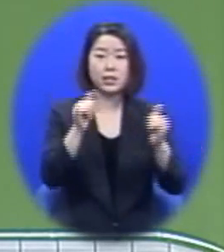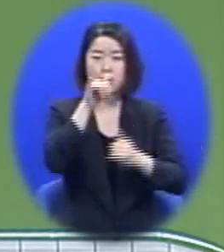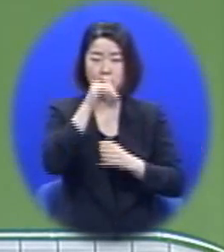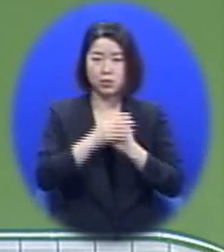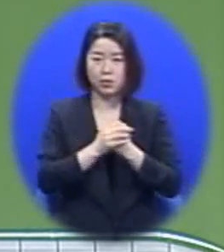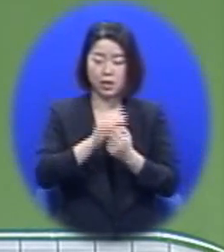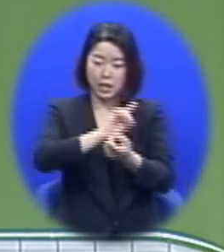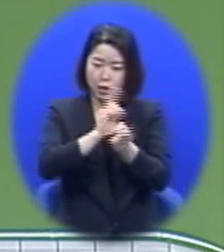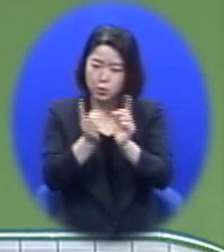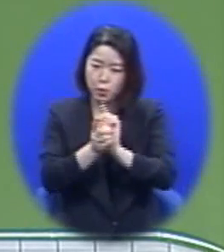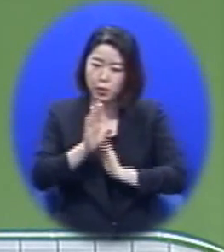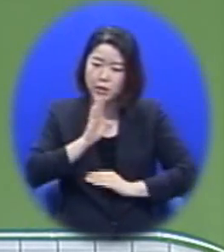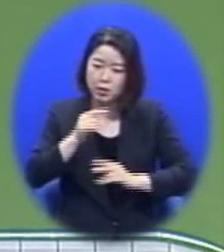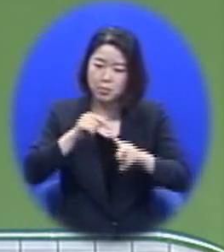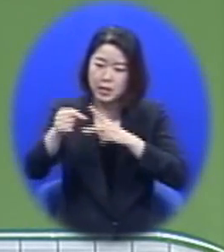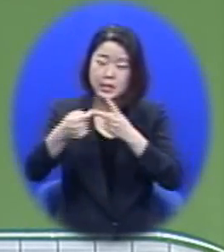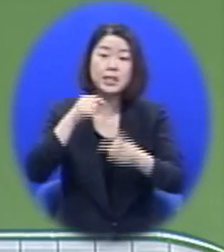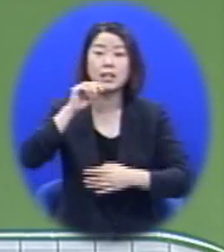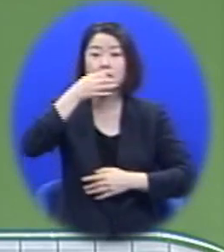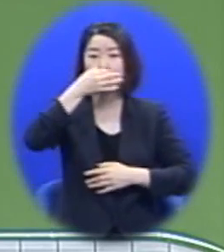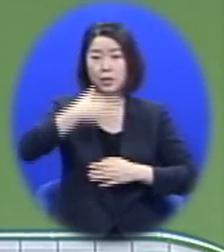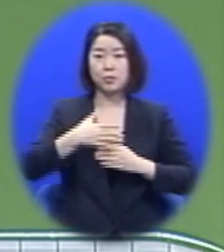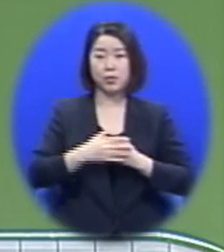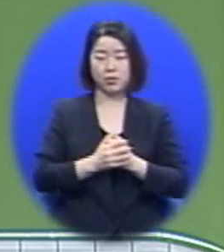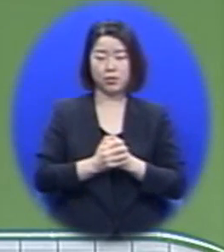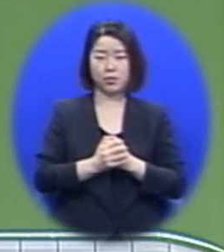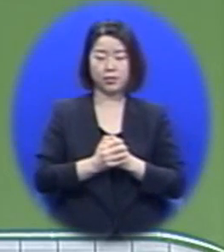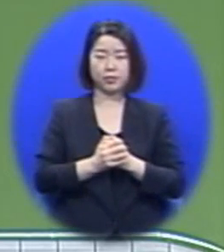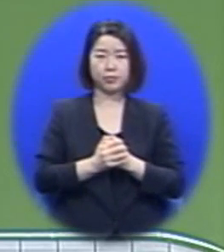서로가 정말 이해하기 어려운 거죠.